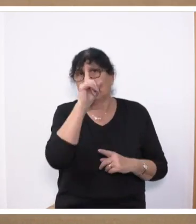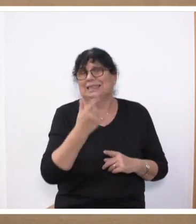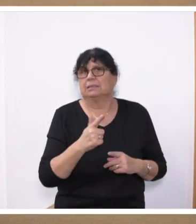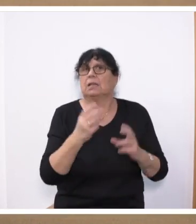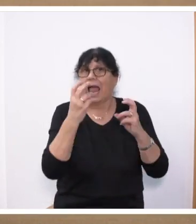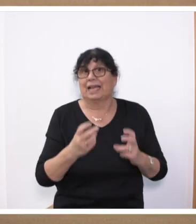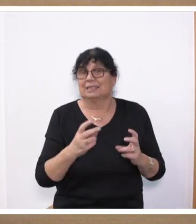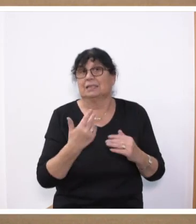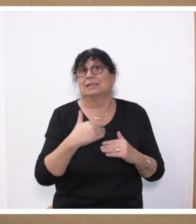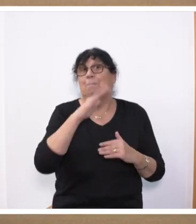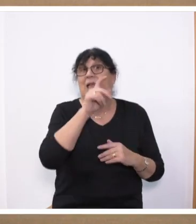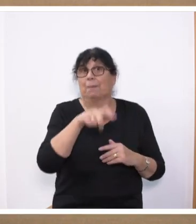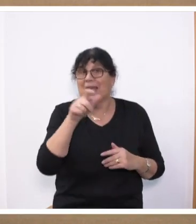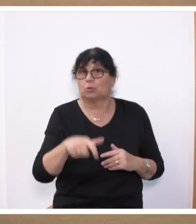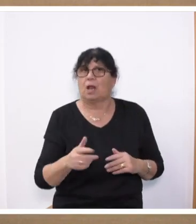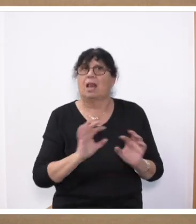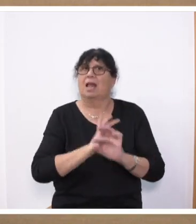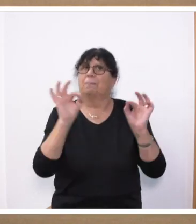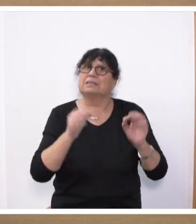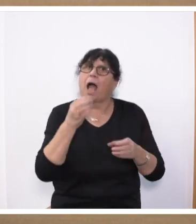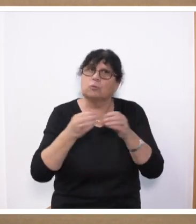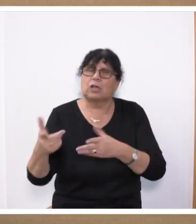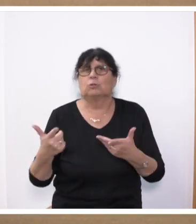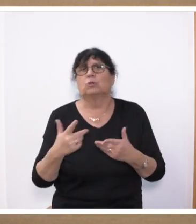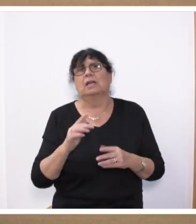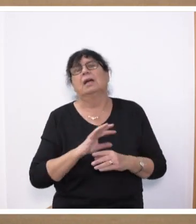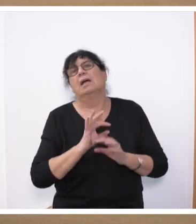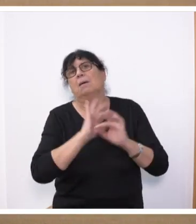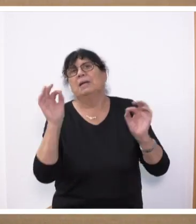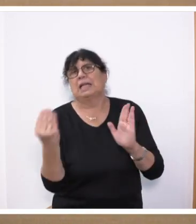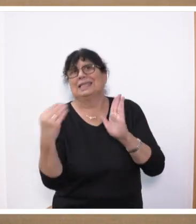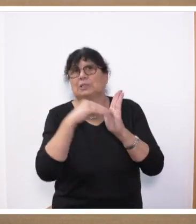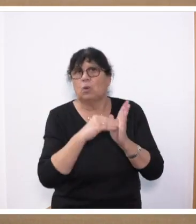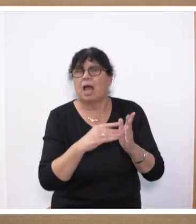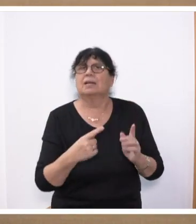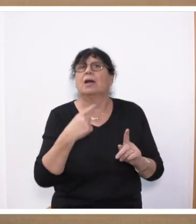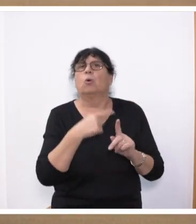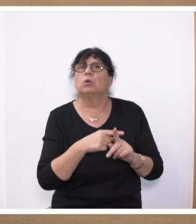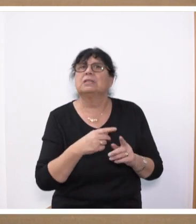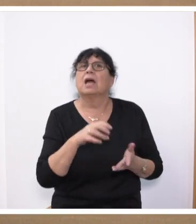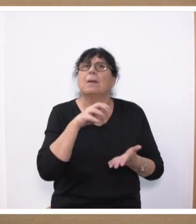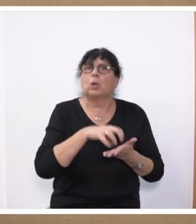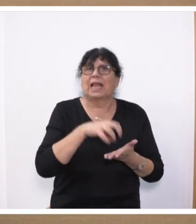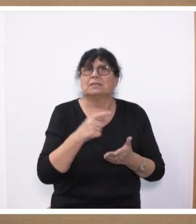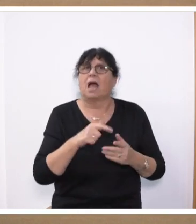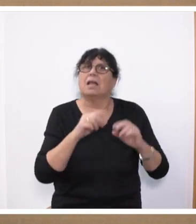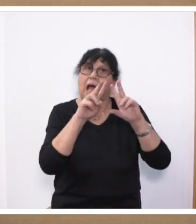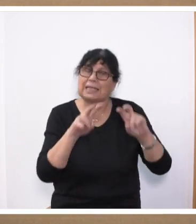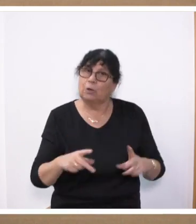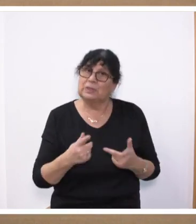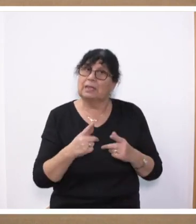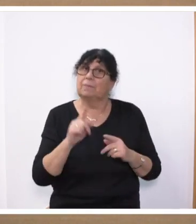sein. Mehr Personal, bessere Ausstattung, ein besseres Zulagewesen und auch die Potenzialanalyse, die zudem